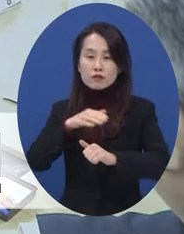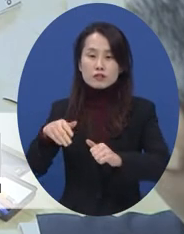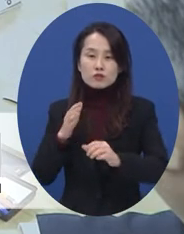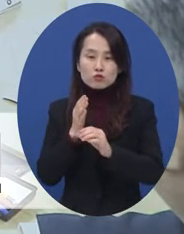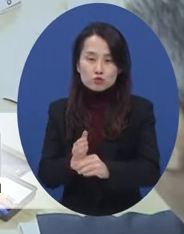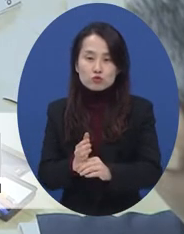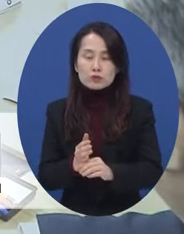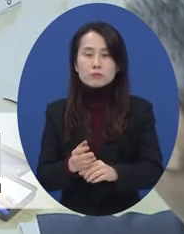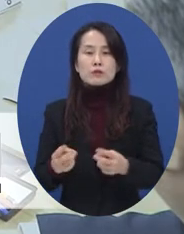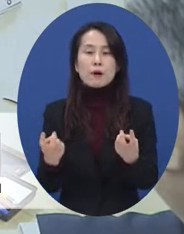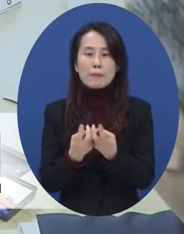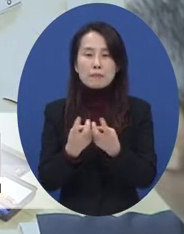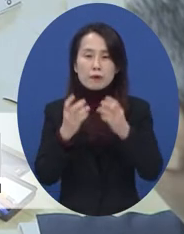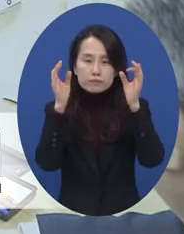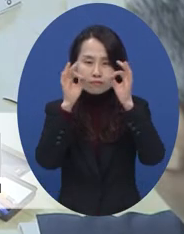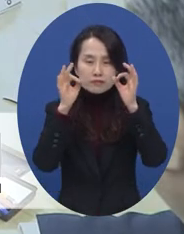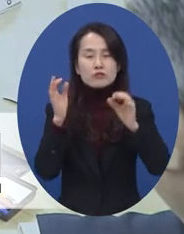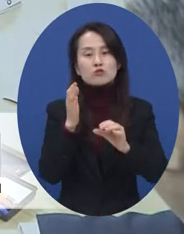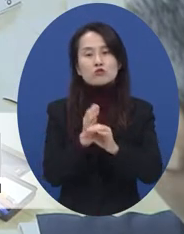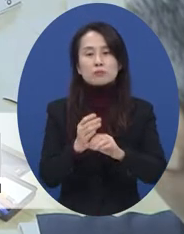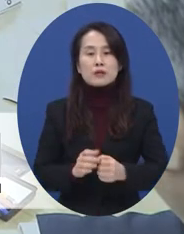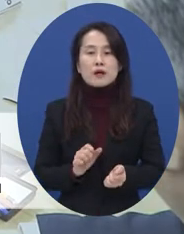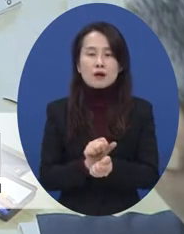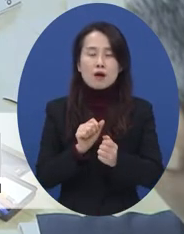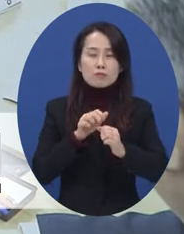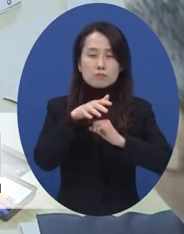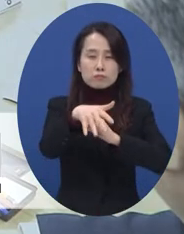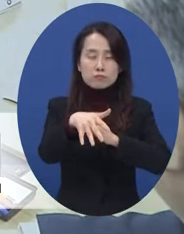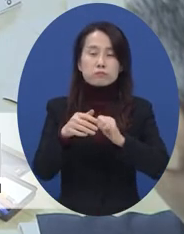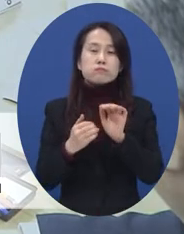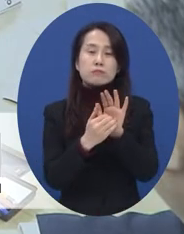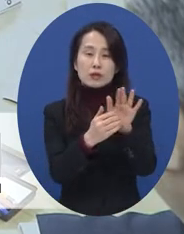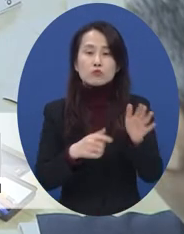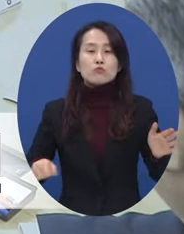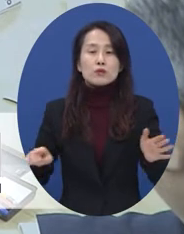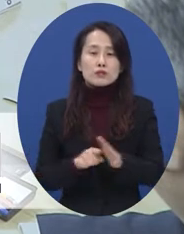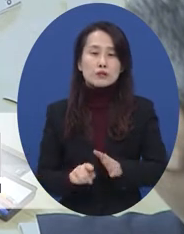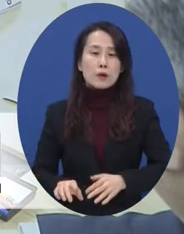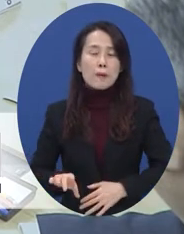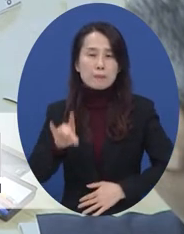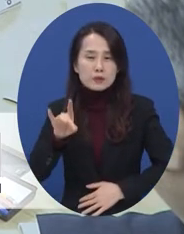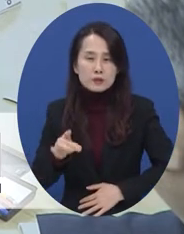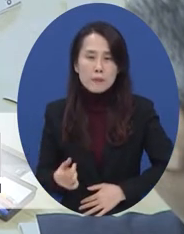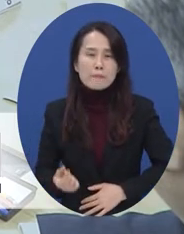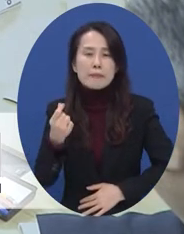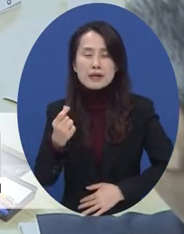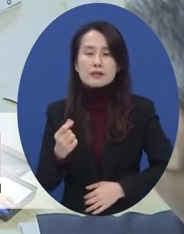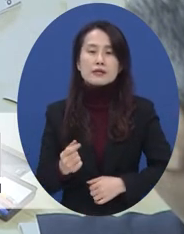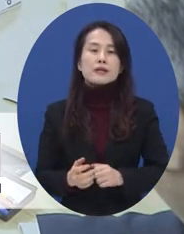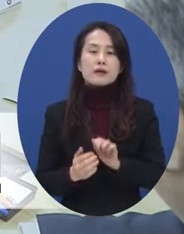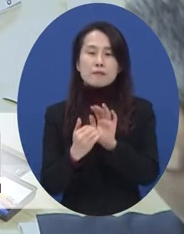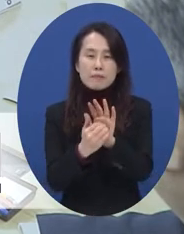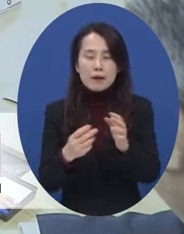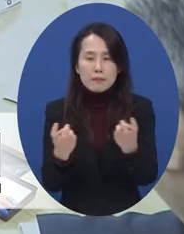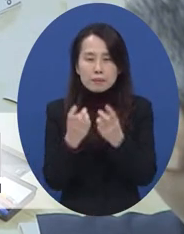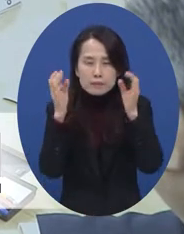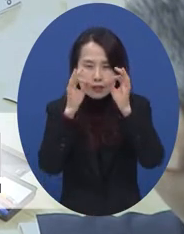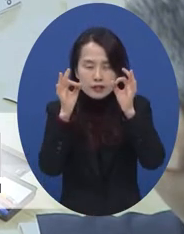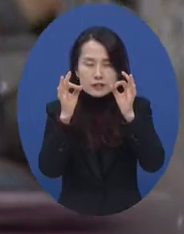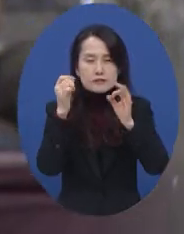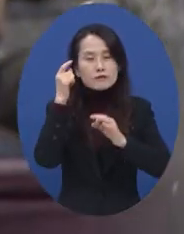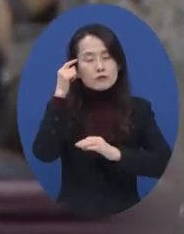추진에 들어갔습니다. 감염증 확산 방지를 위해 선제적으로 총력을 기울여 대응하겠다는 각오입니다.